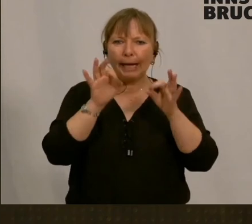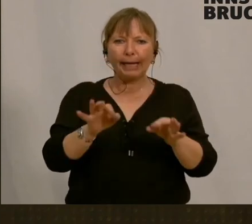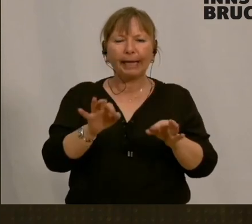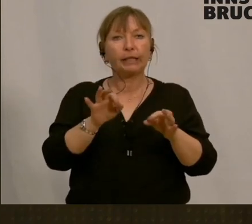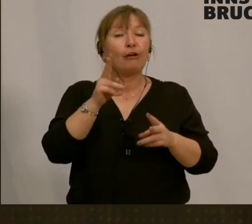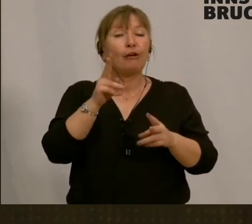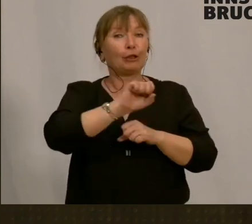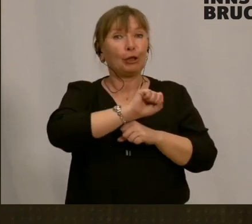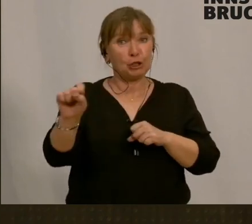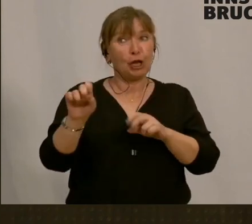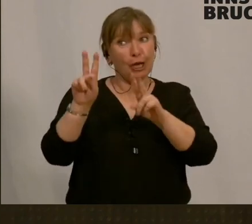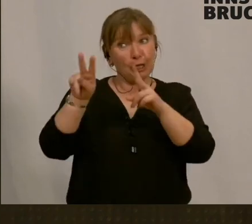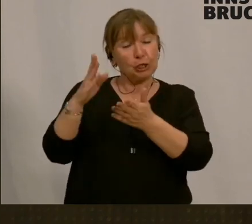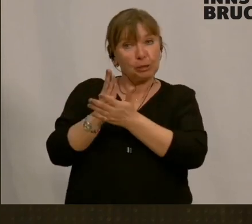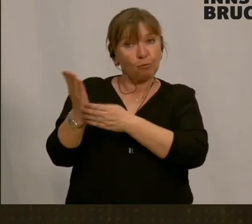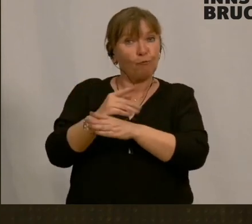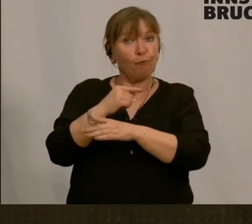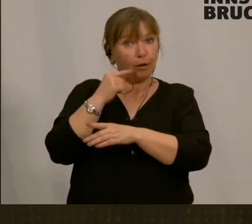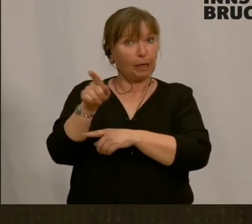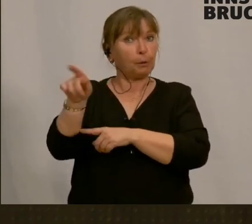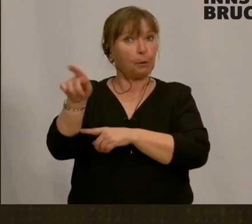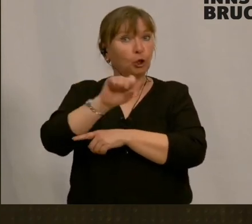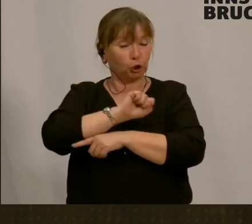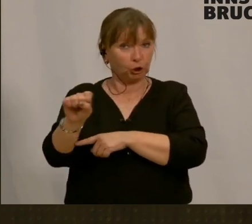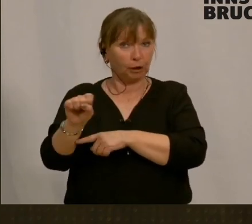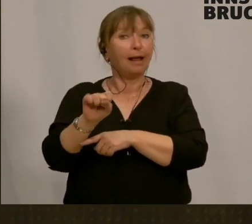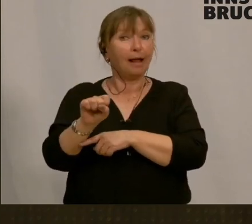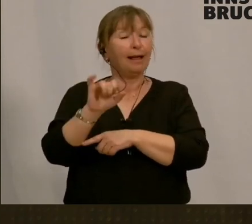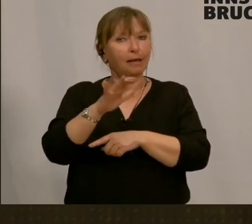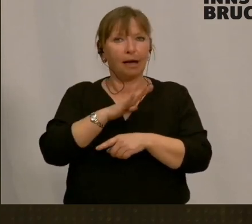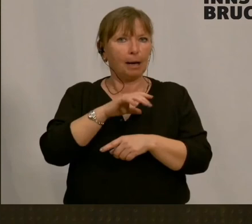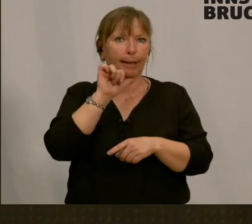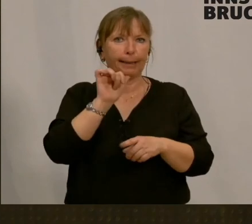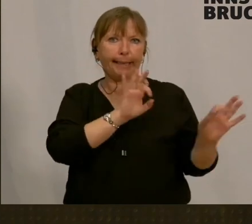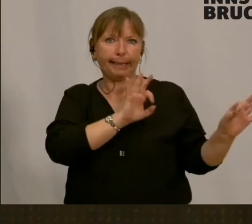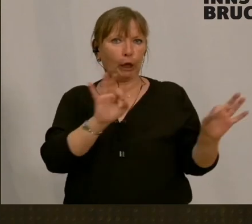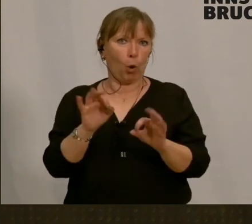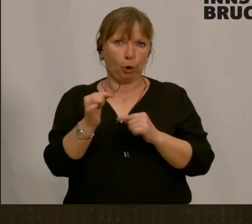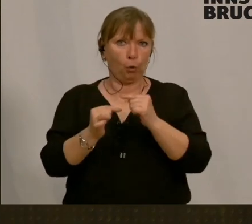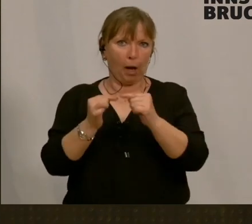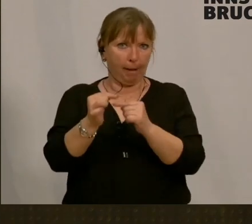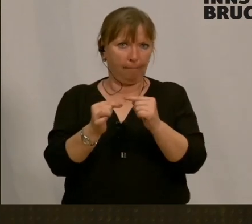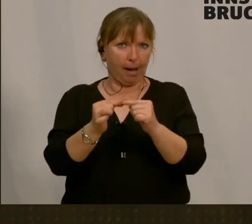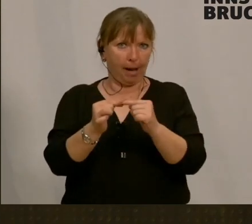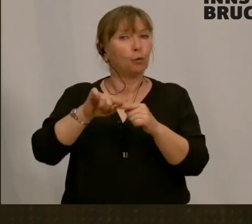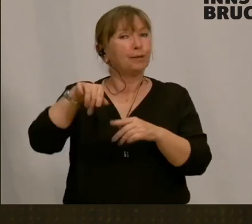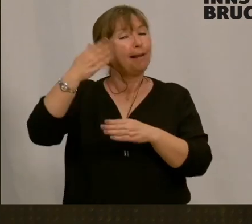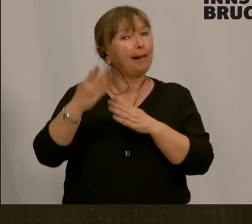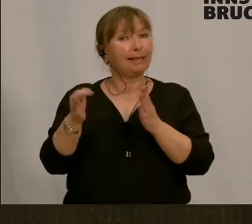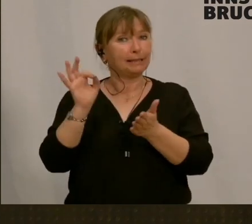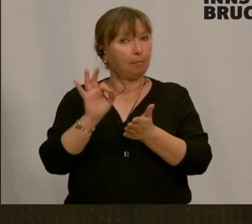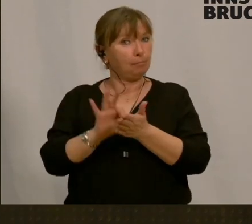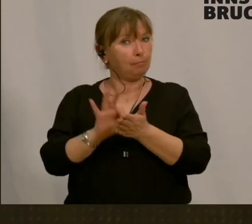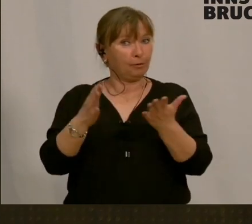schnell, wie du gesagt hast, aber nicht richtig laufen. Und ein letzter Punkt noch dazu, es wird nämlich auch